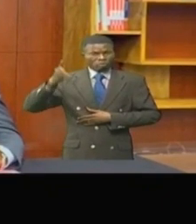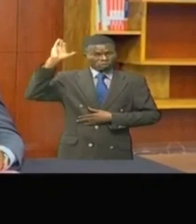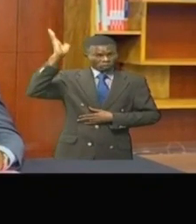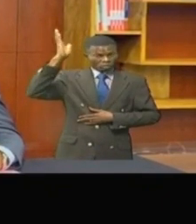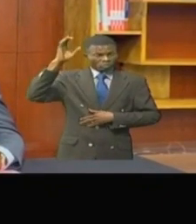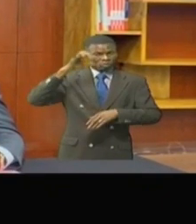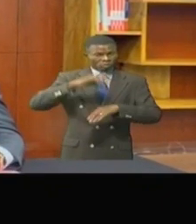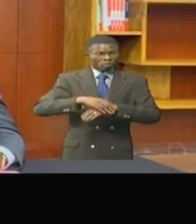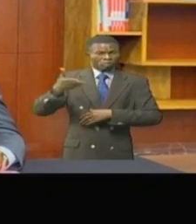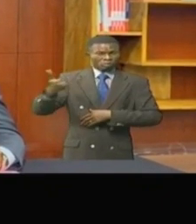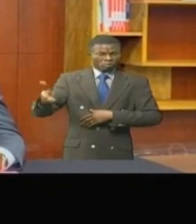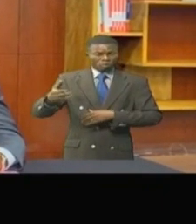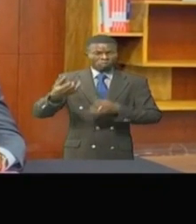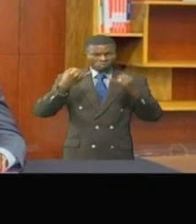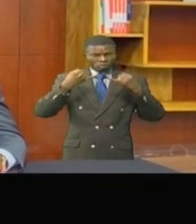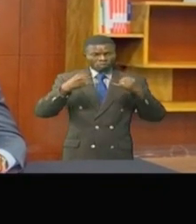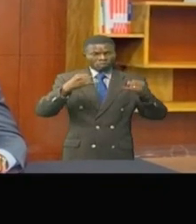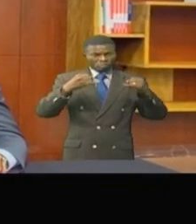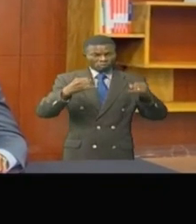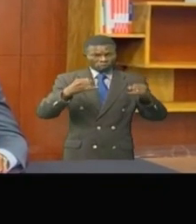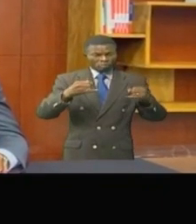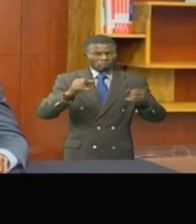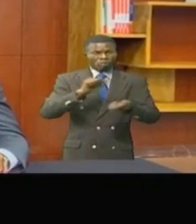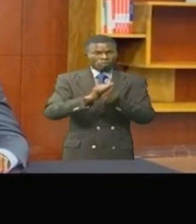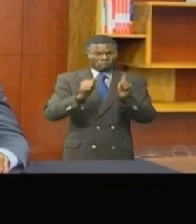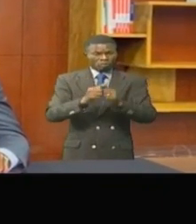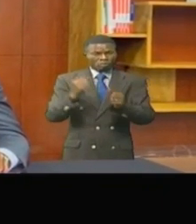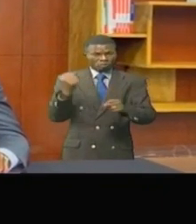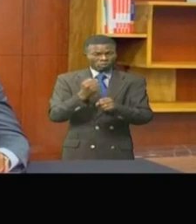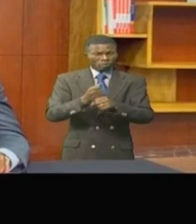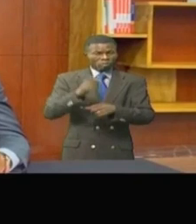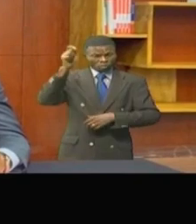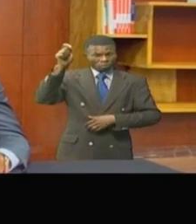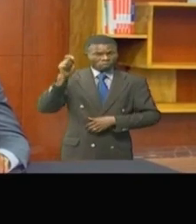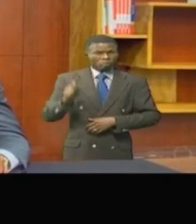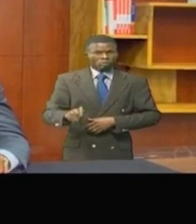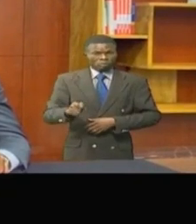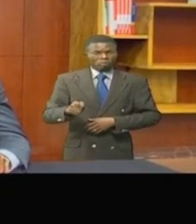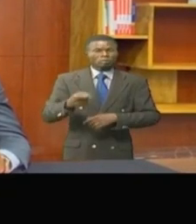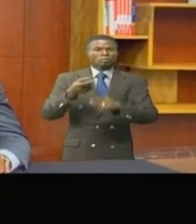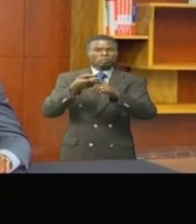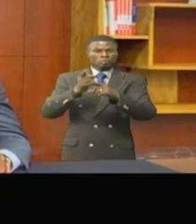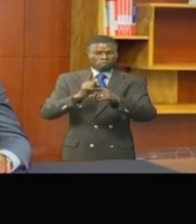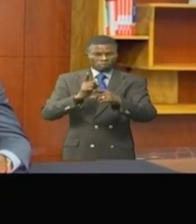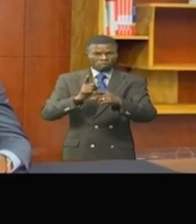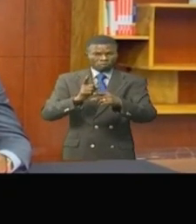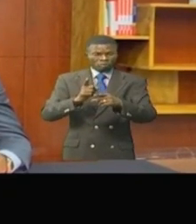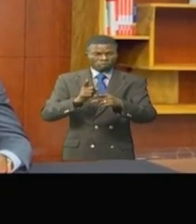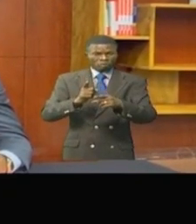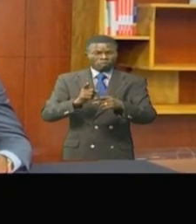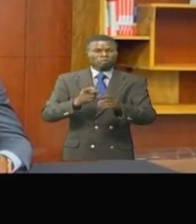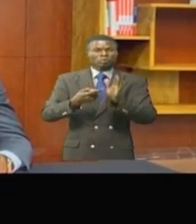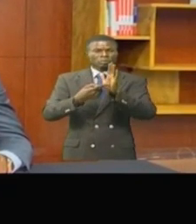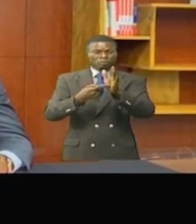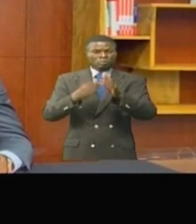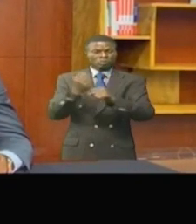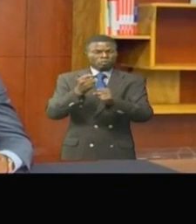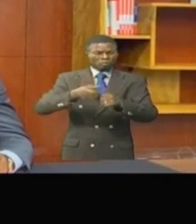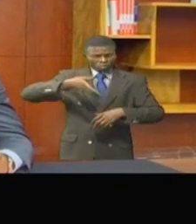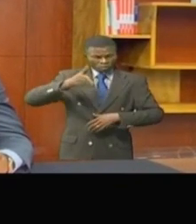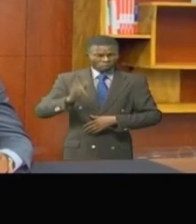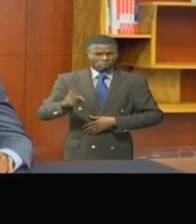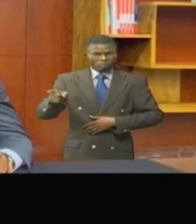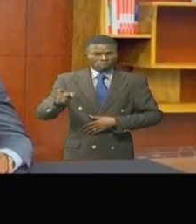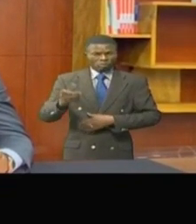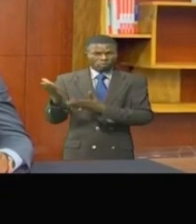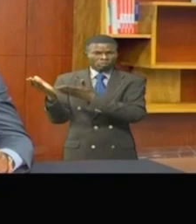les informations liées au déroulement des opérations militaires requièrent une couverture professionnelle. Le